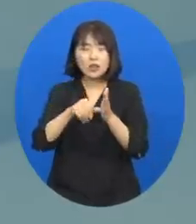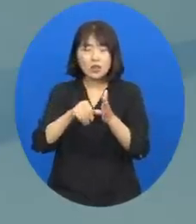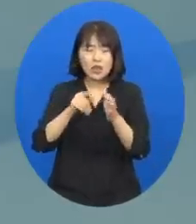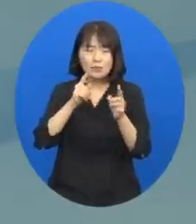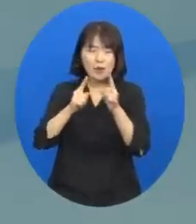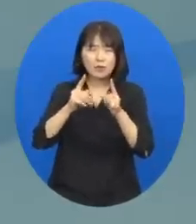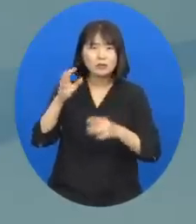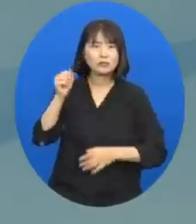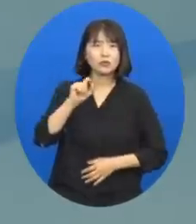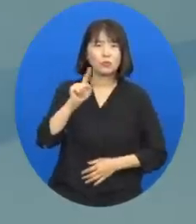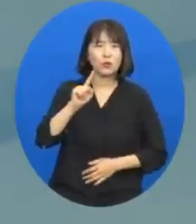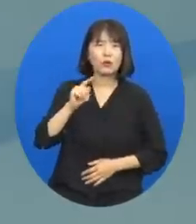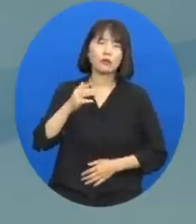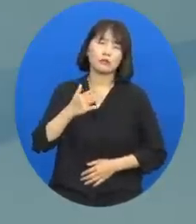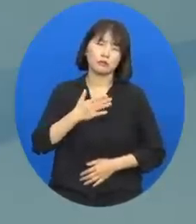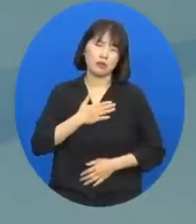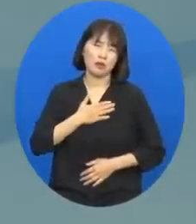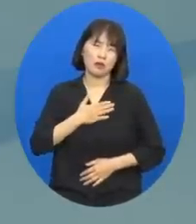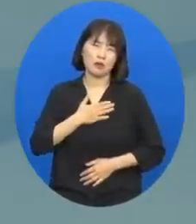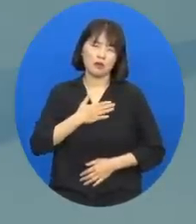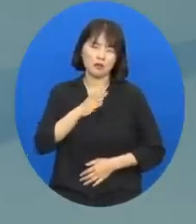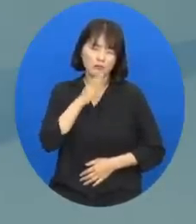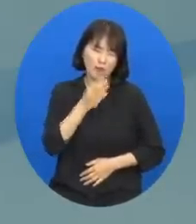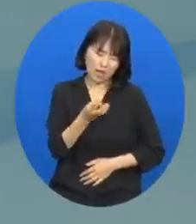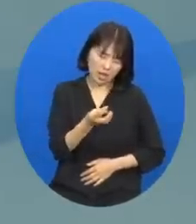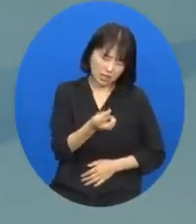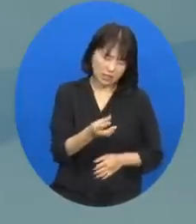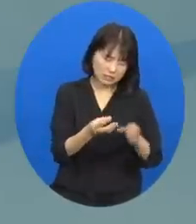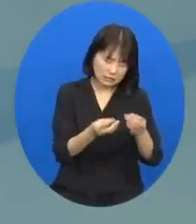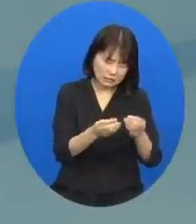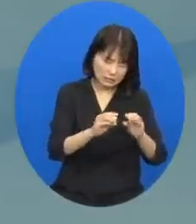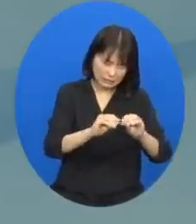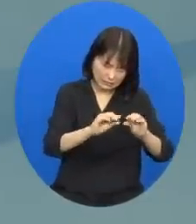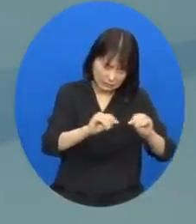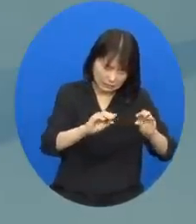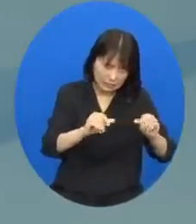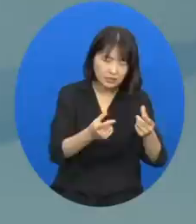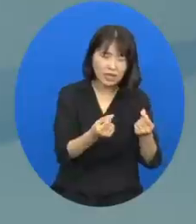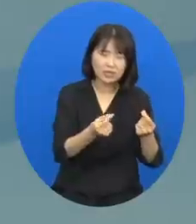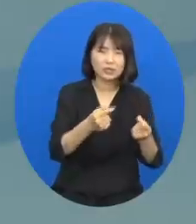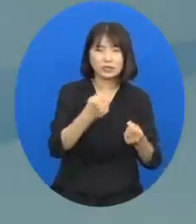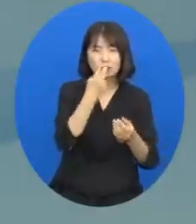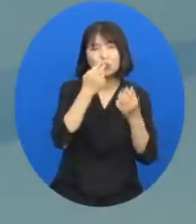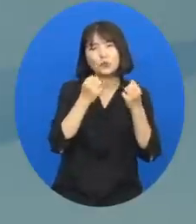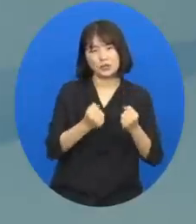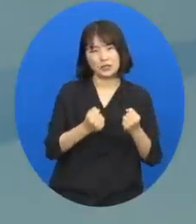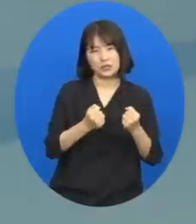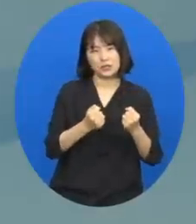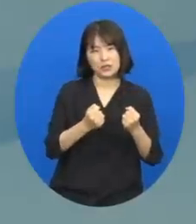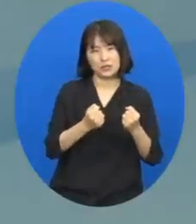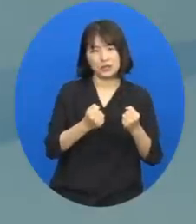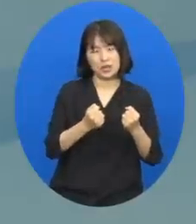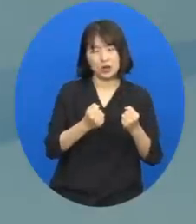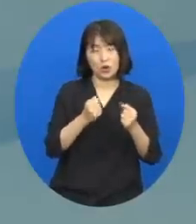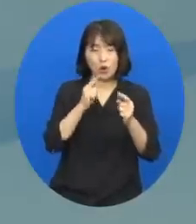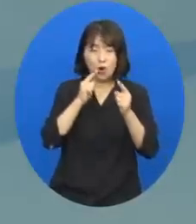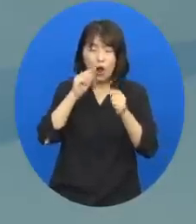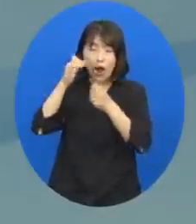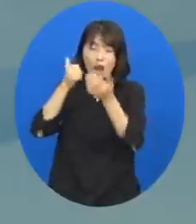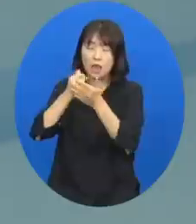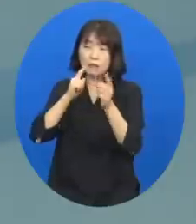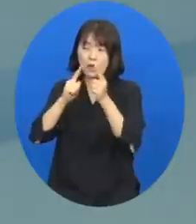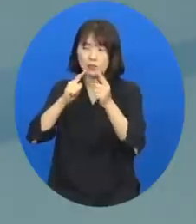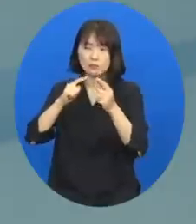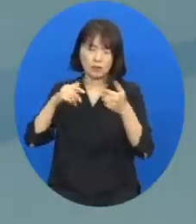알았죠 나는 정말 티끌과 같은 존재입니다 나는 아무 것도 아닙니다 말씀을 가지고 말 대답 알아 그랬잖아요 반론을